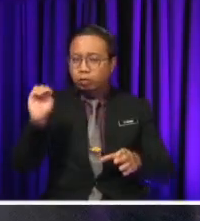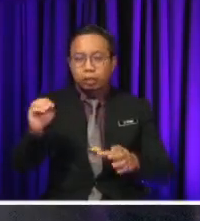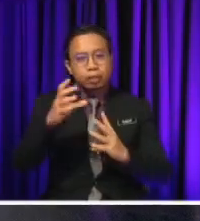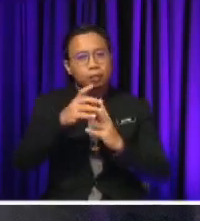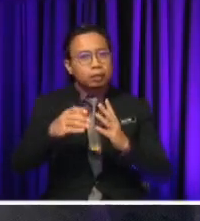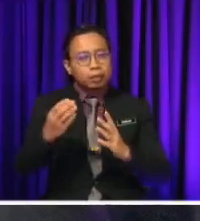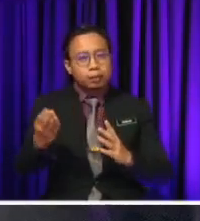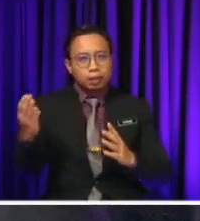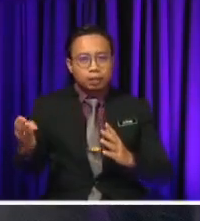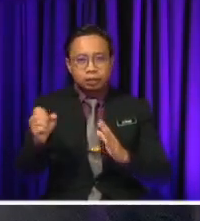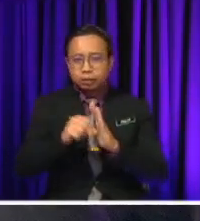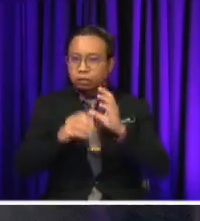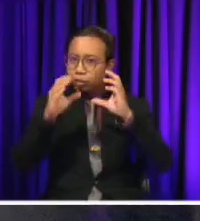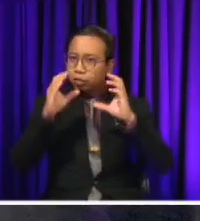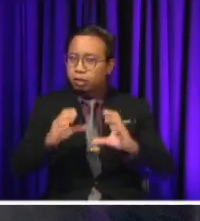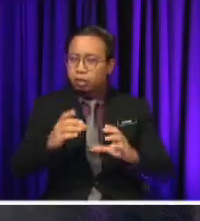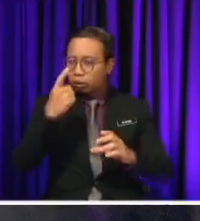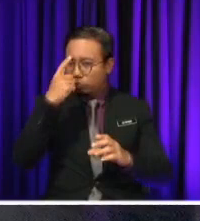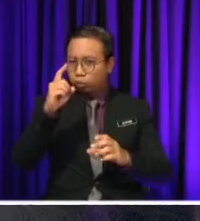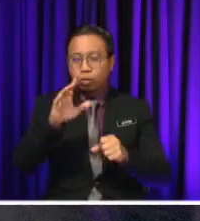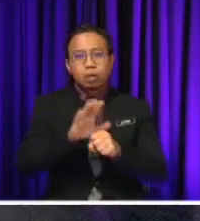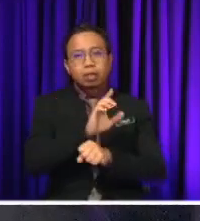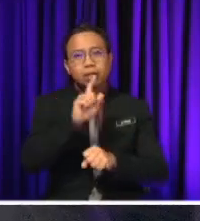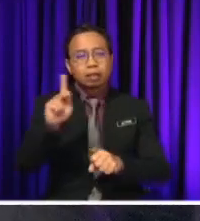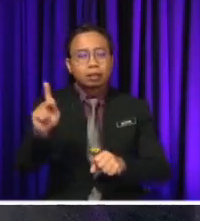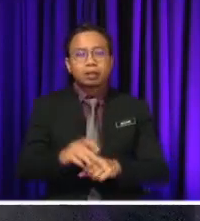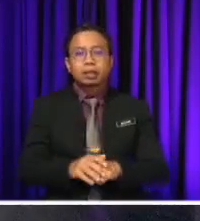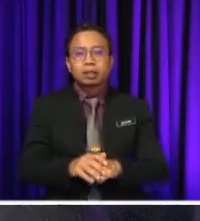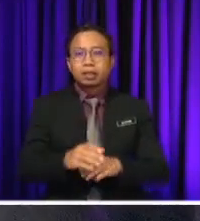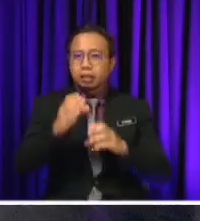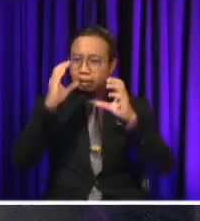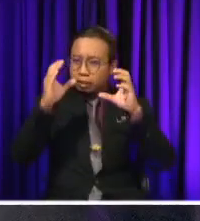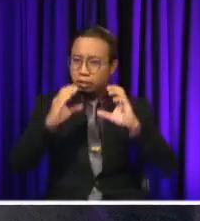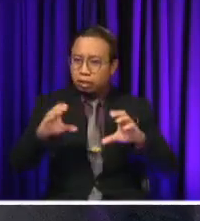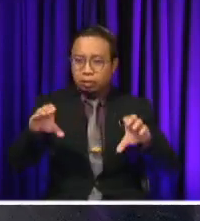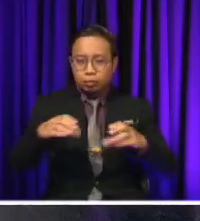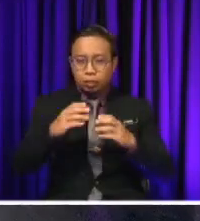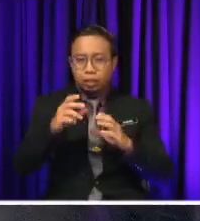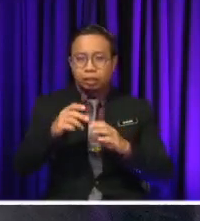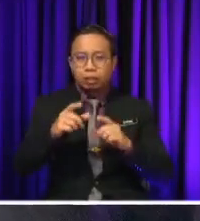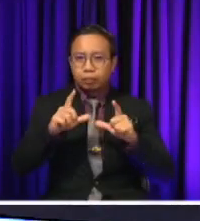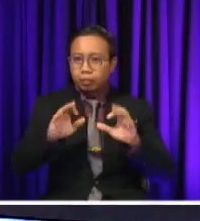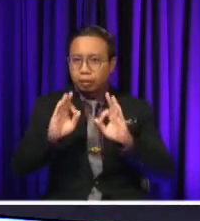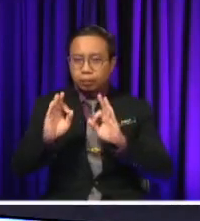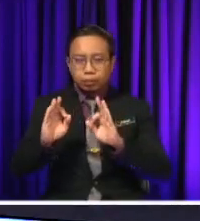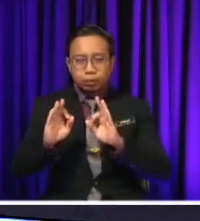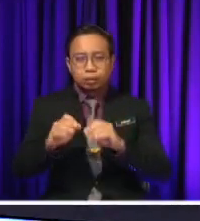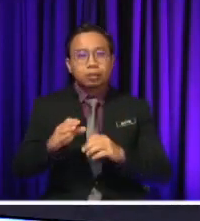secara Lestari untuk melengkapkan kita punya cara untuk membuat perabot nanti